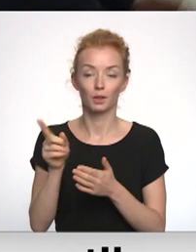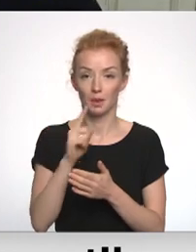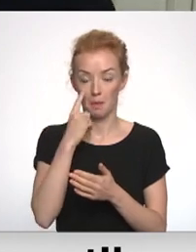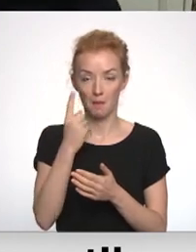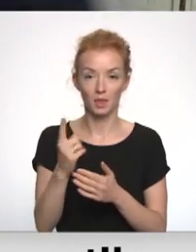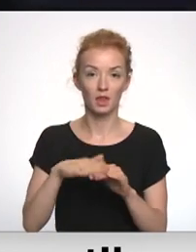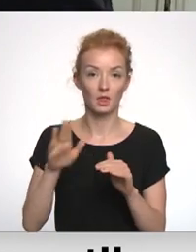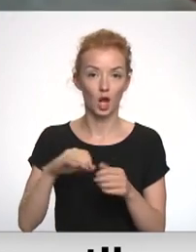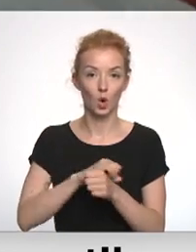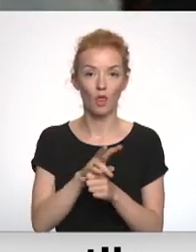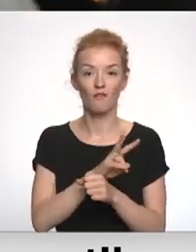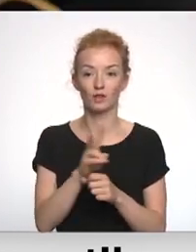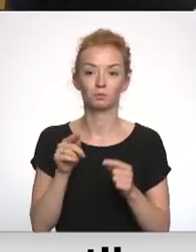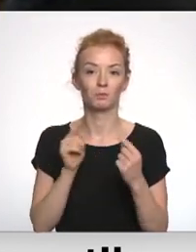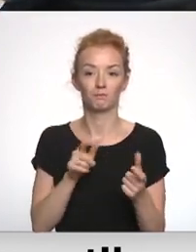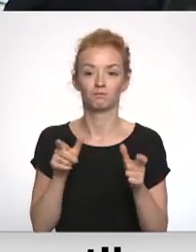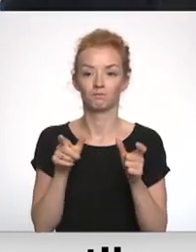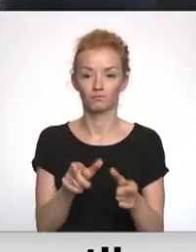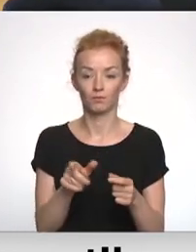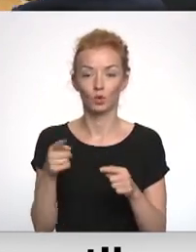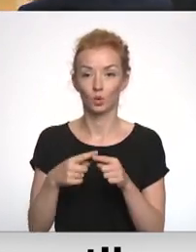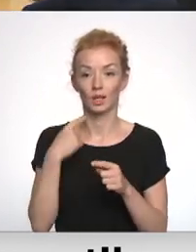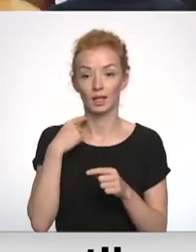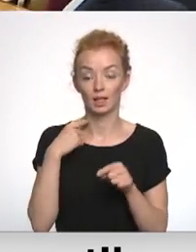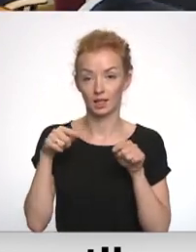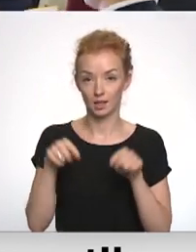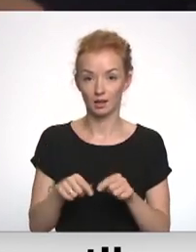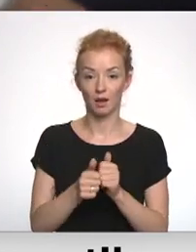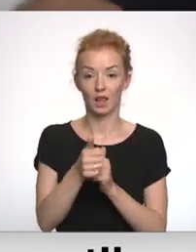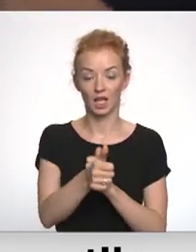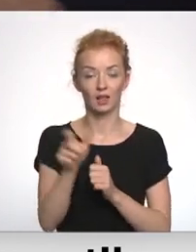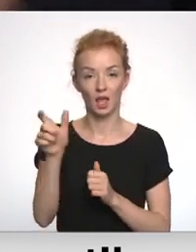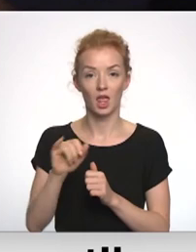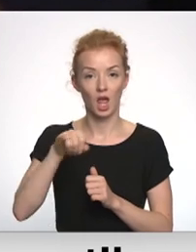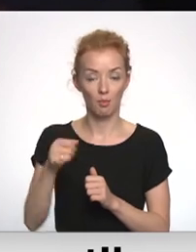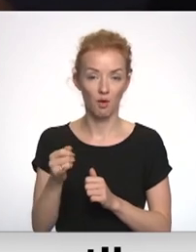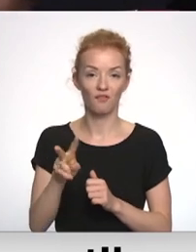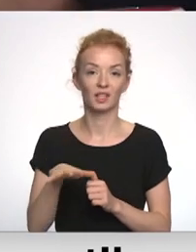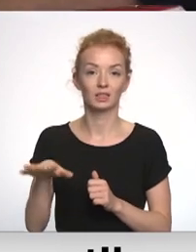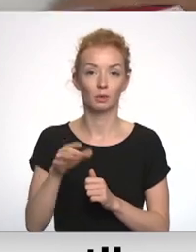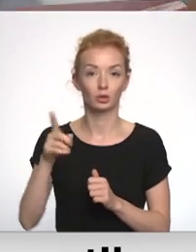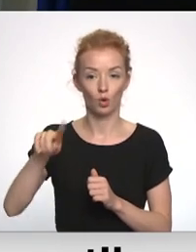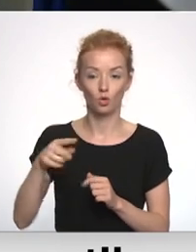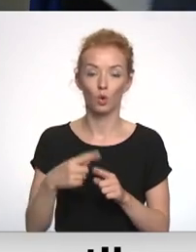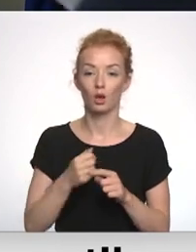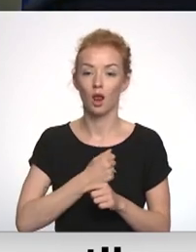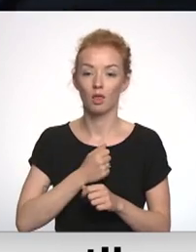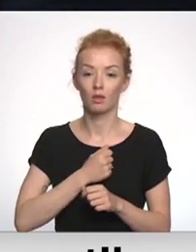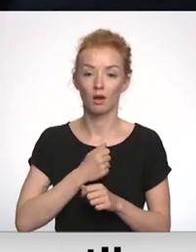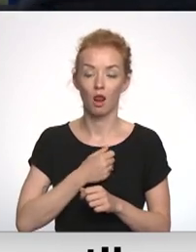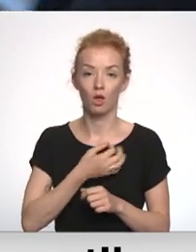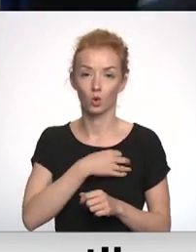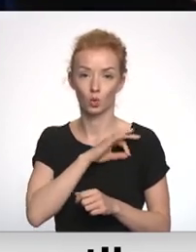COVID-19 ierobežojumu pretinieki. Partijas saraksta līderis Rīgā – Valentīns Jeremējevs, Vidzemē – Jānis Sonders, Latgalē –